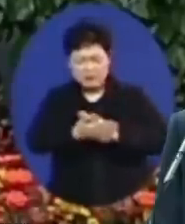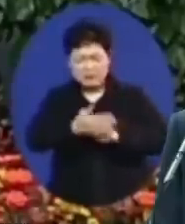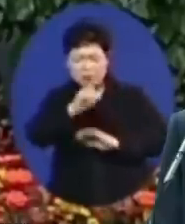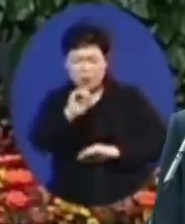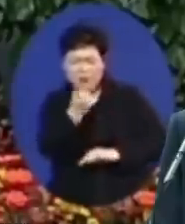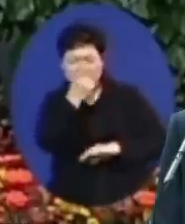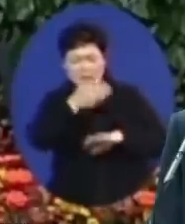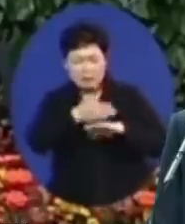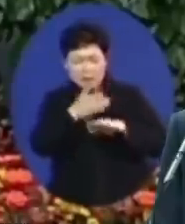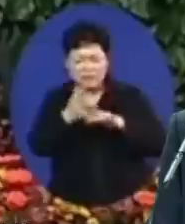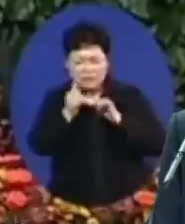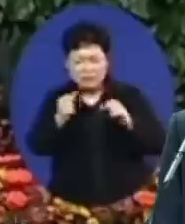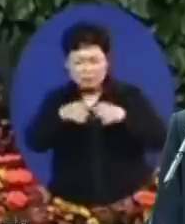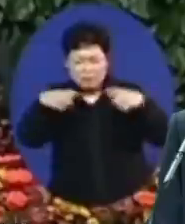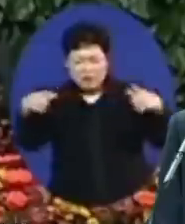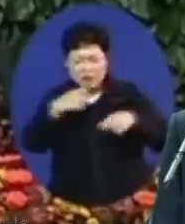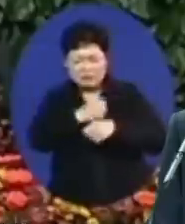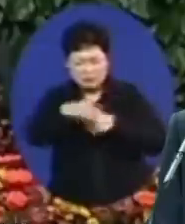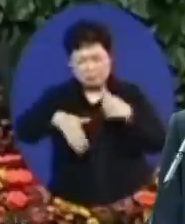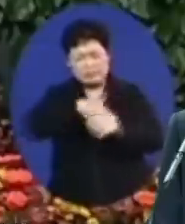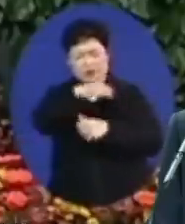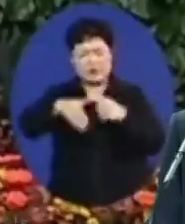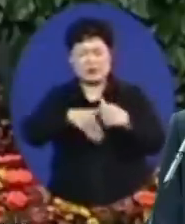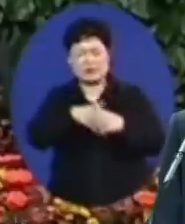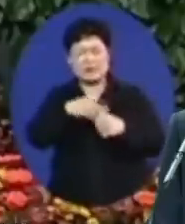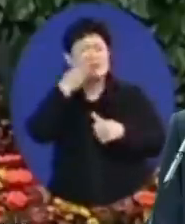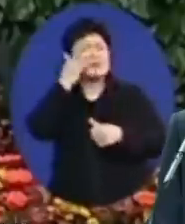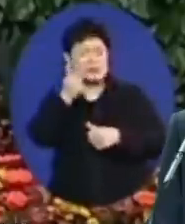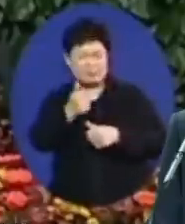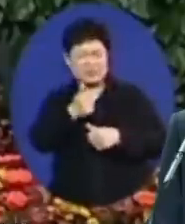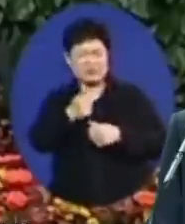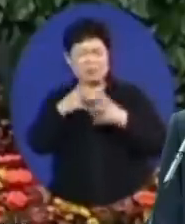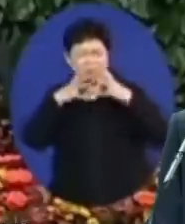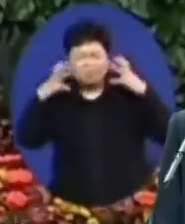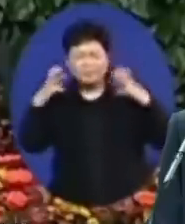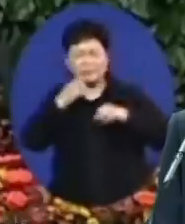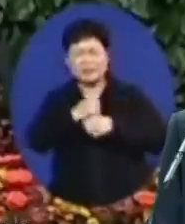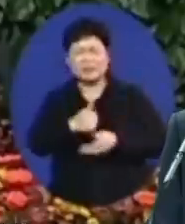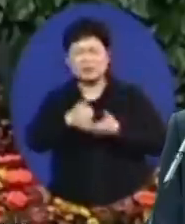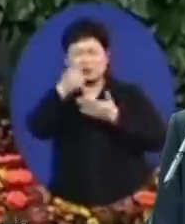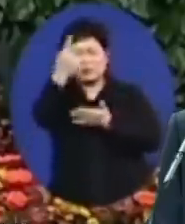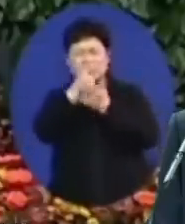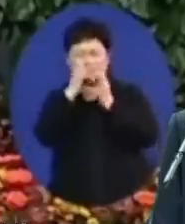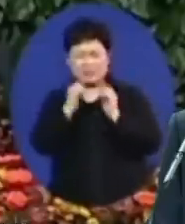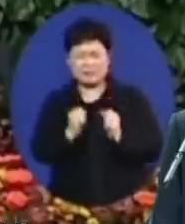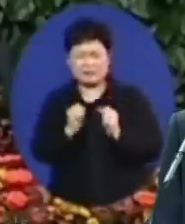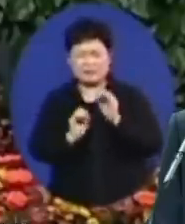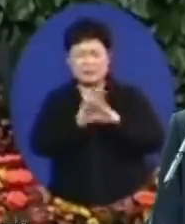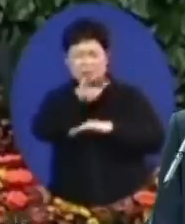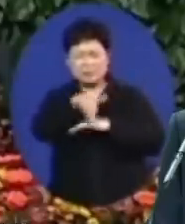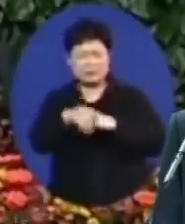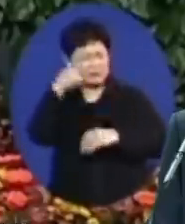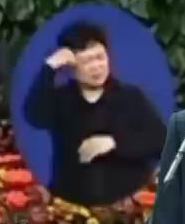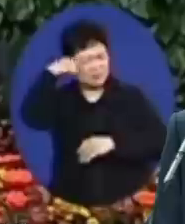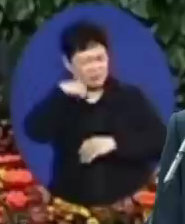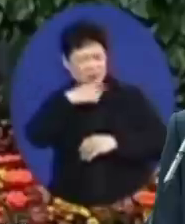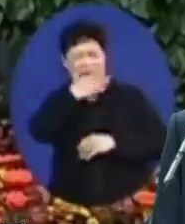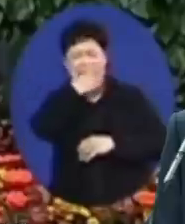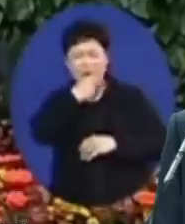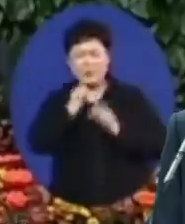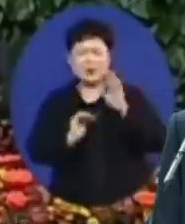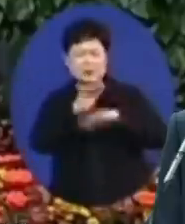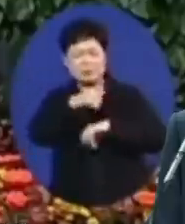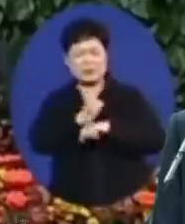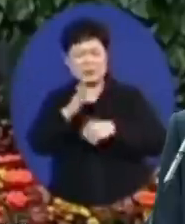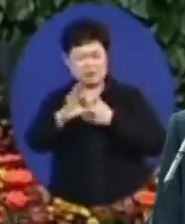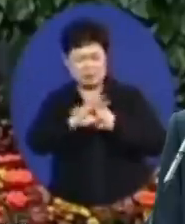많아져서 환경이 기름지고 살찌고 주어 임재로 넘치게 되고 행복이 넘치게 되어야